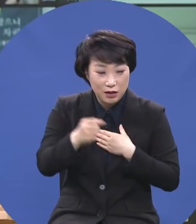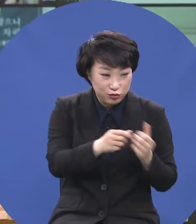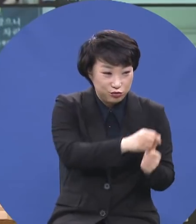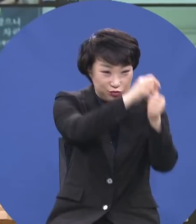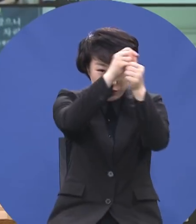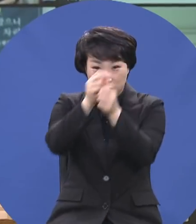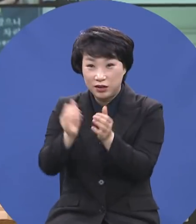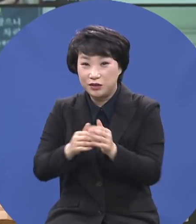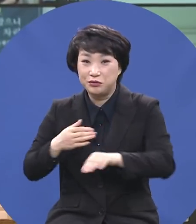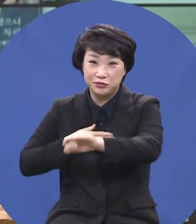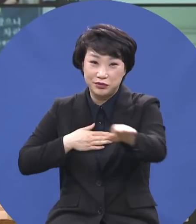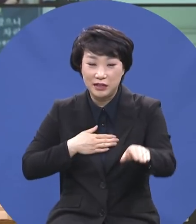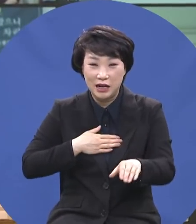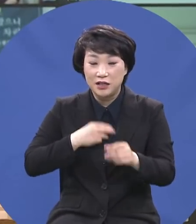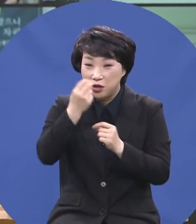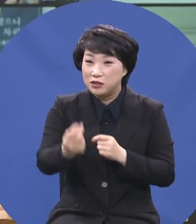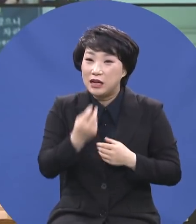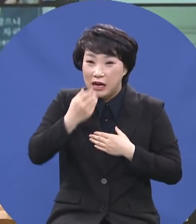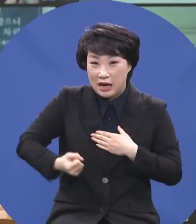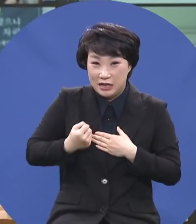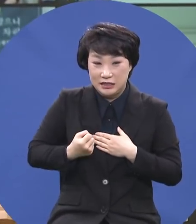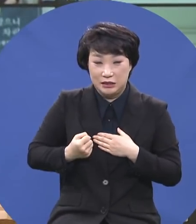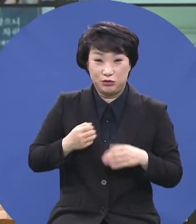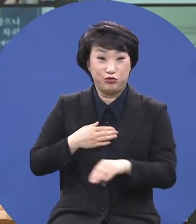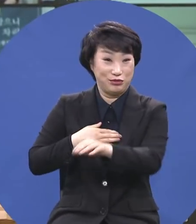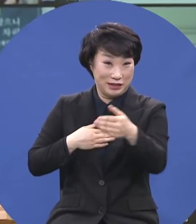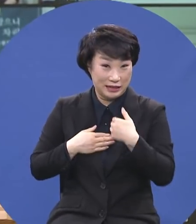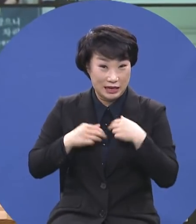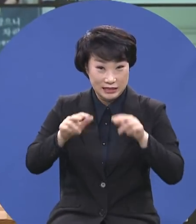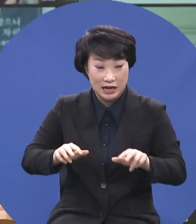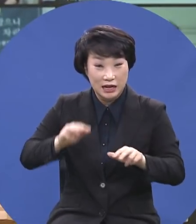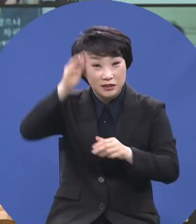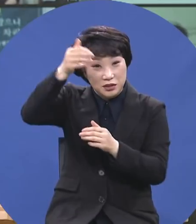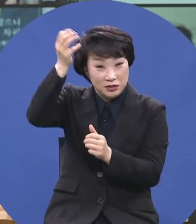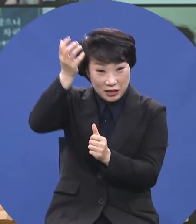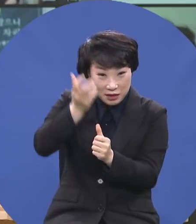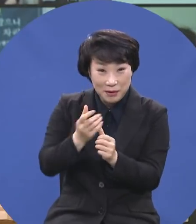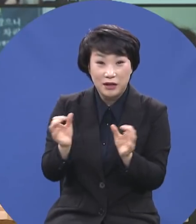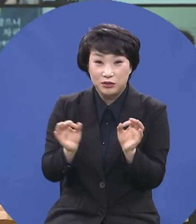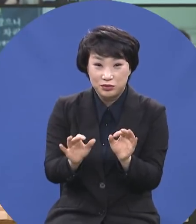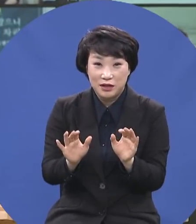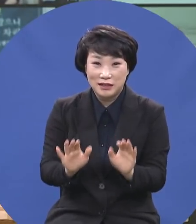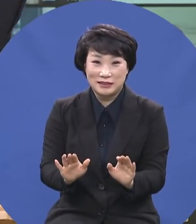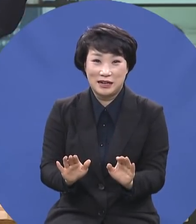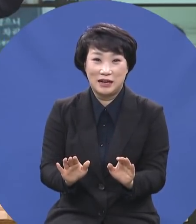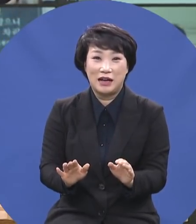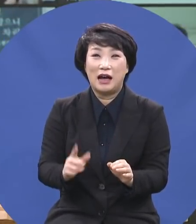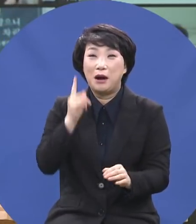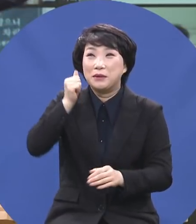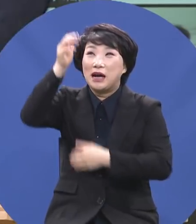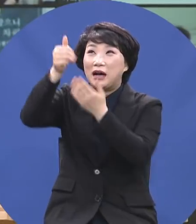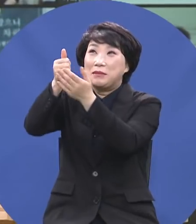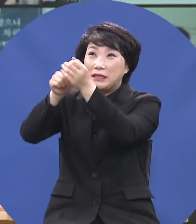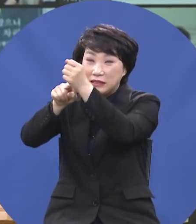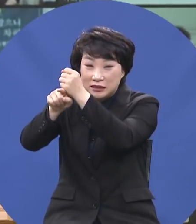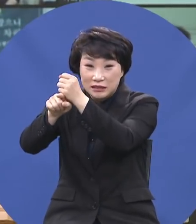구원받아 영생을 가진 자들에게는 성령이 임하는 순간에